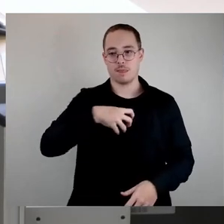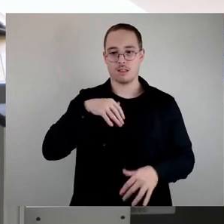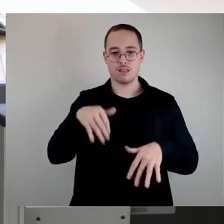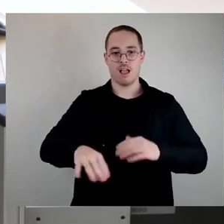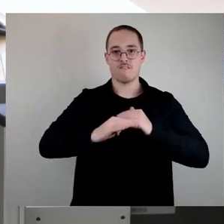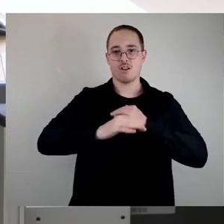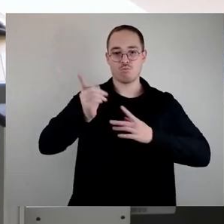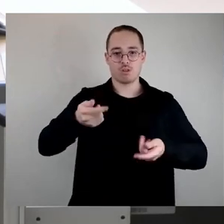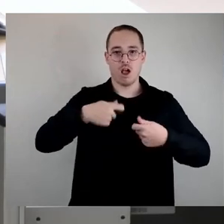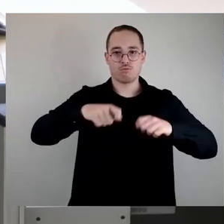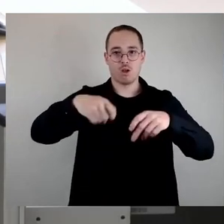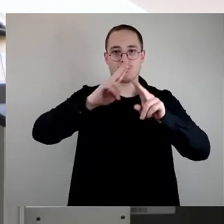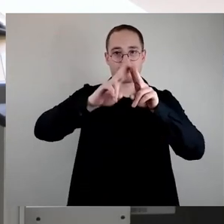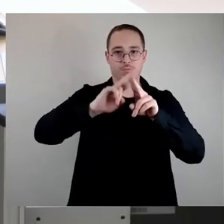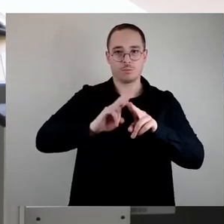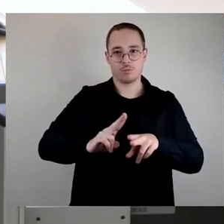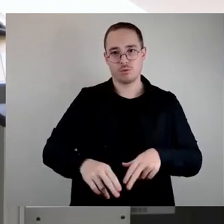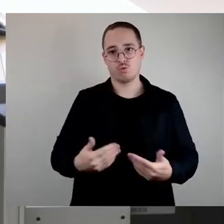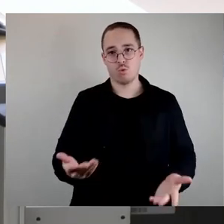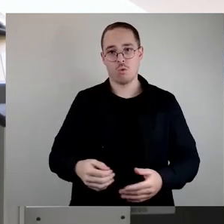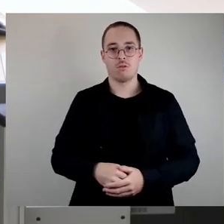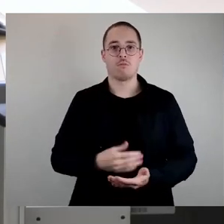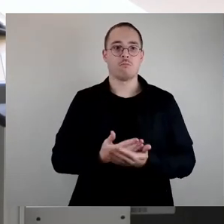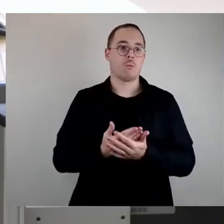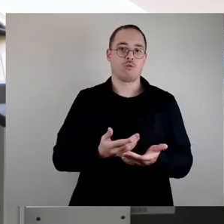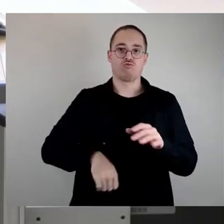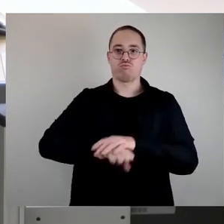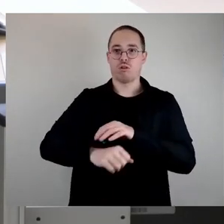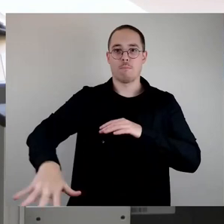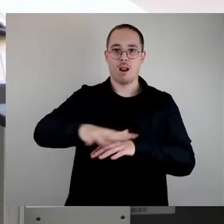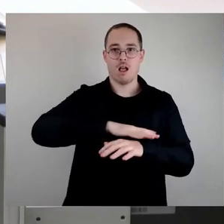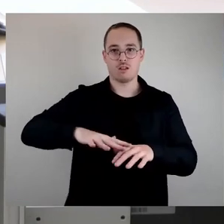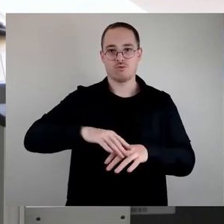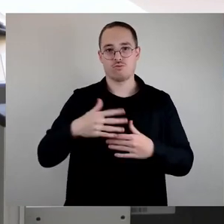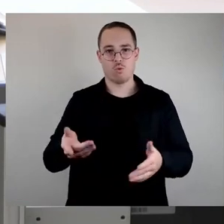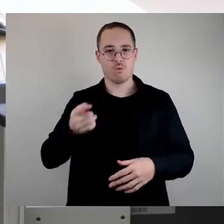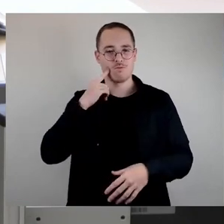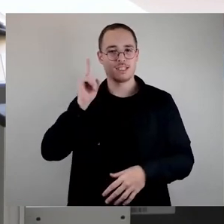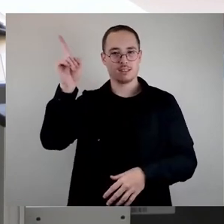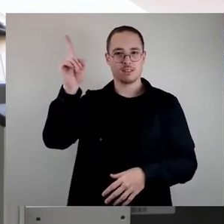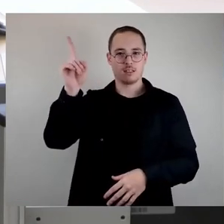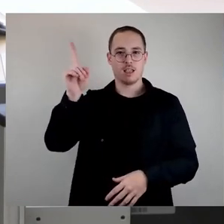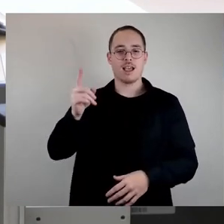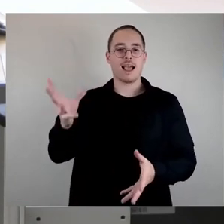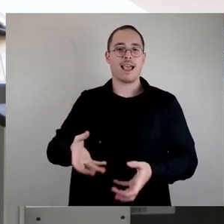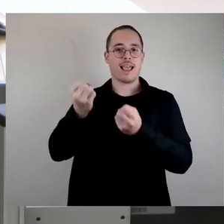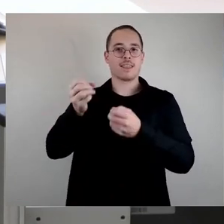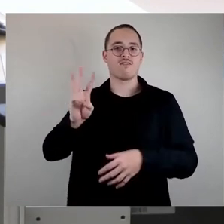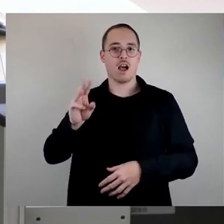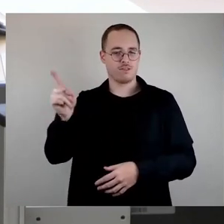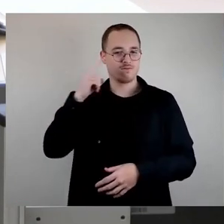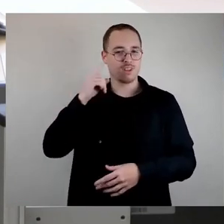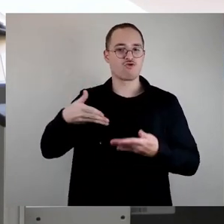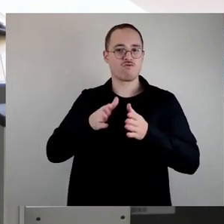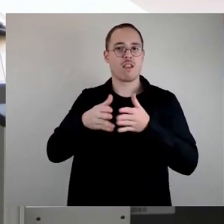Ist einmal die Neuländerstraße als Sportplatz oder auch der Sportplatz zur Wetterwarte oben an der Schwimmhalle. Das sind zwei Objekte, die man